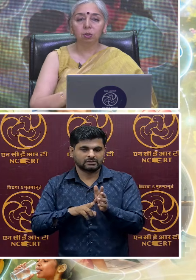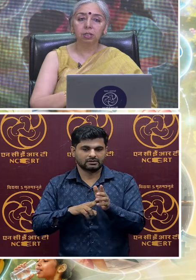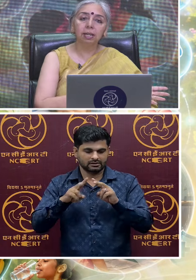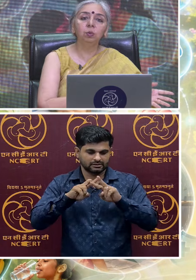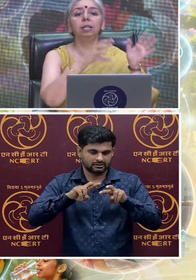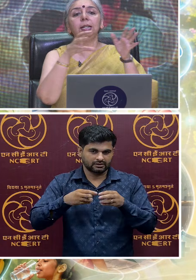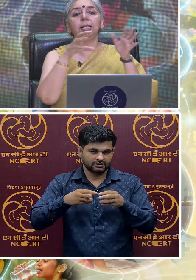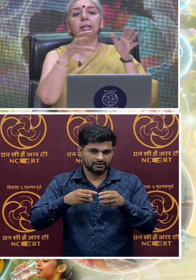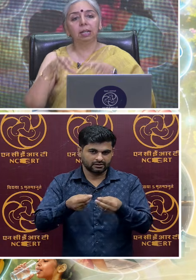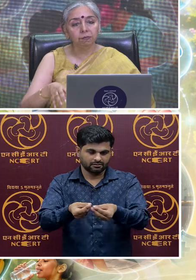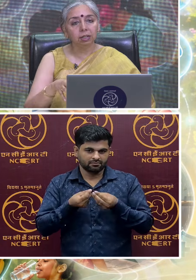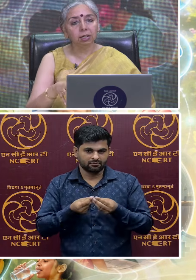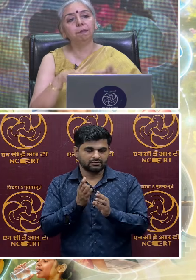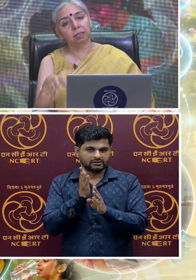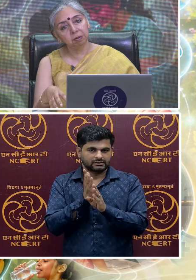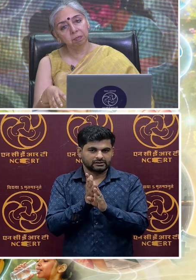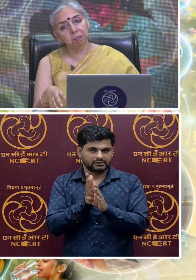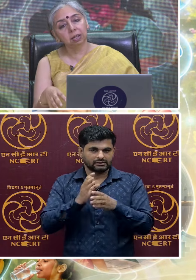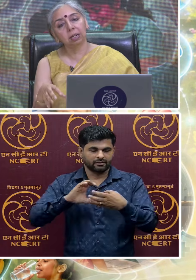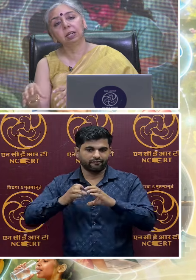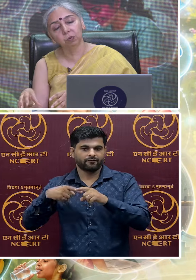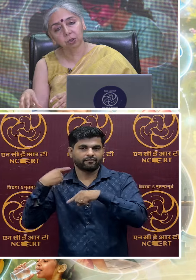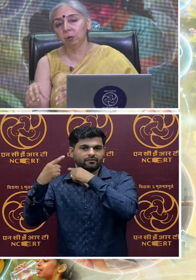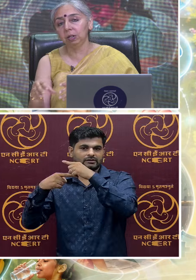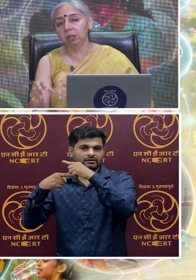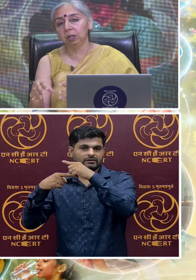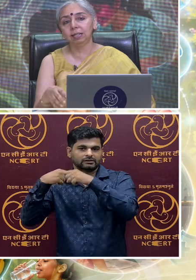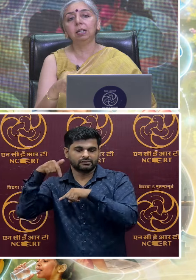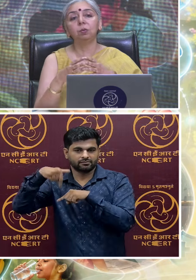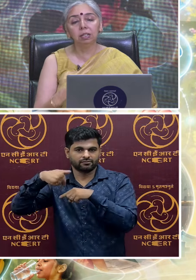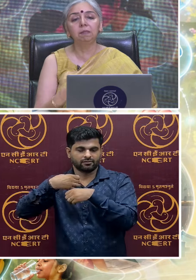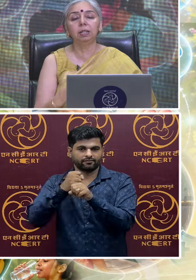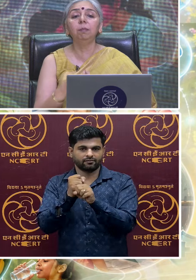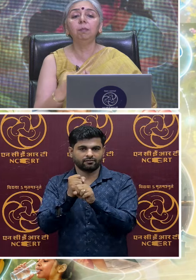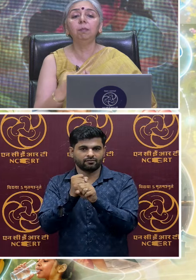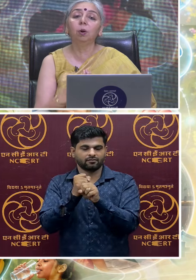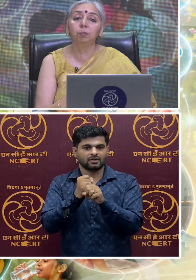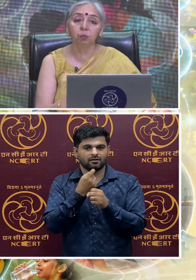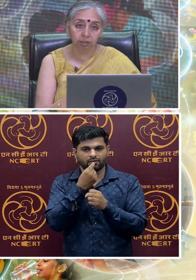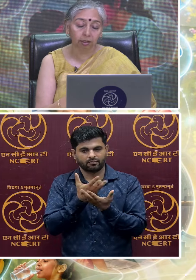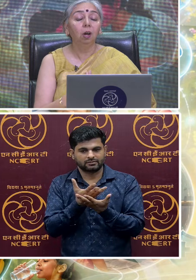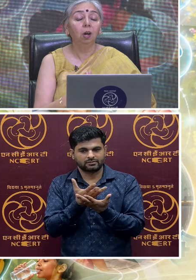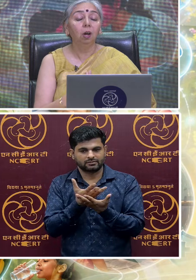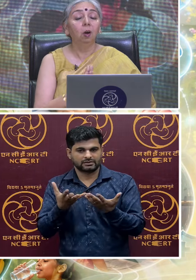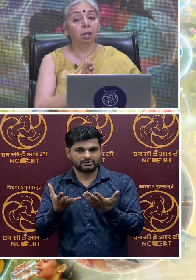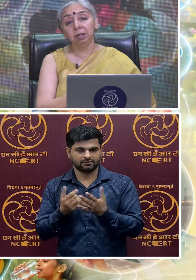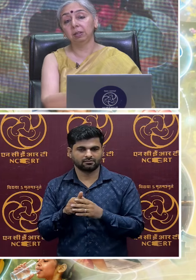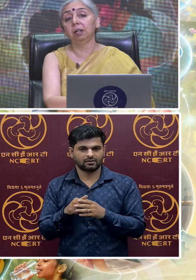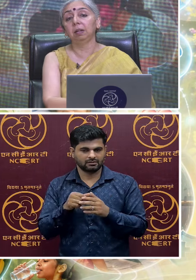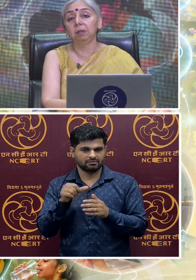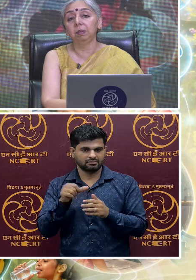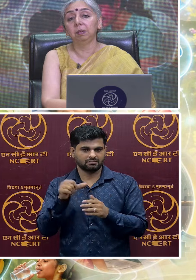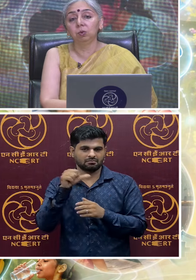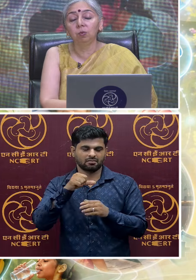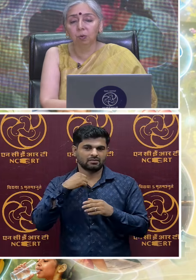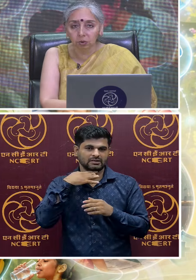नेचुरल सोर्सेज हैं उनसे डिराइव करके फैक्ट्री में बने हैं ये फूड्स, और इसलिए न्यूट्रिटिवली ये बहुत पुअर हैं, और हमें ये